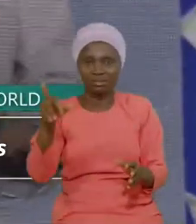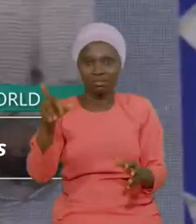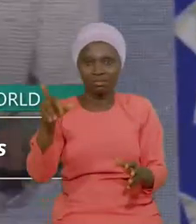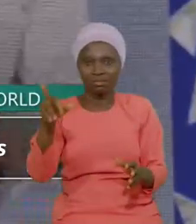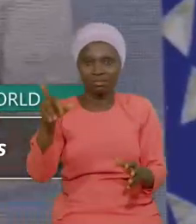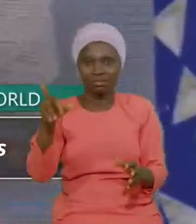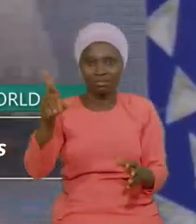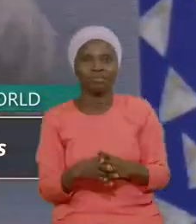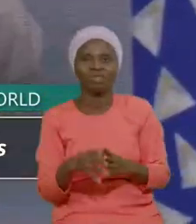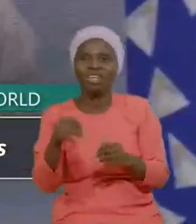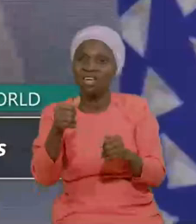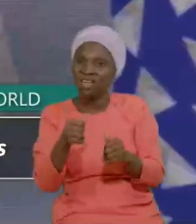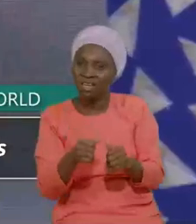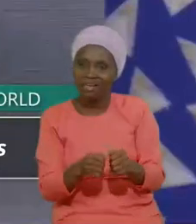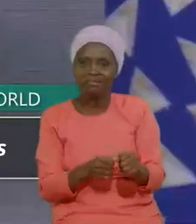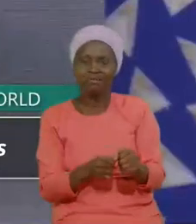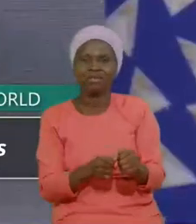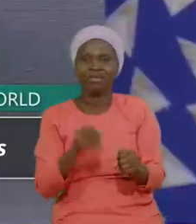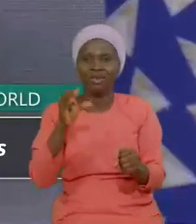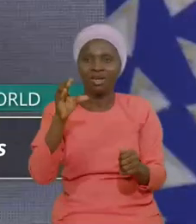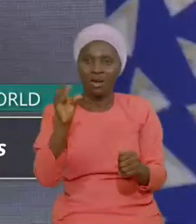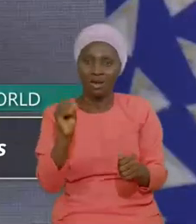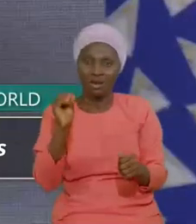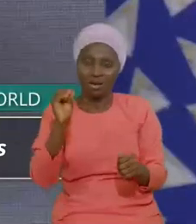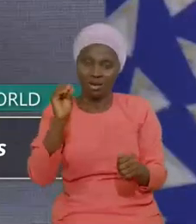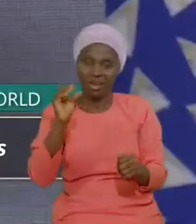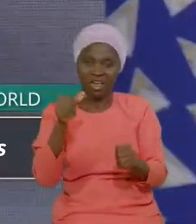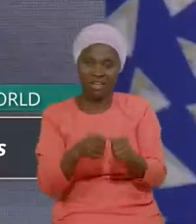Mais à toute action, il y a toujours une réaction.